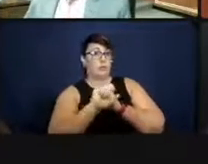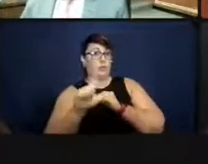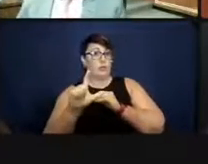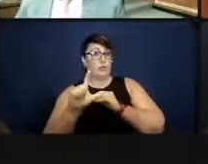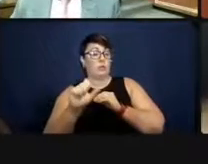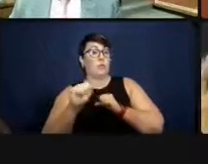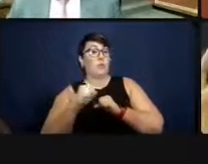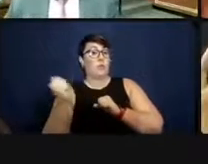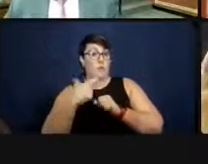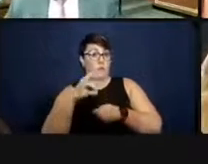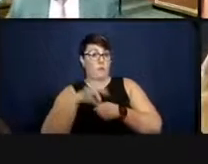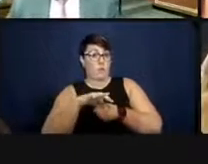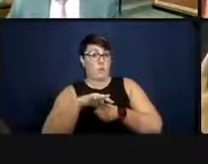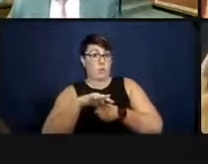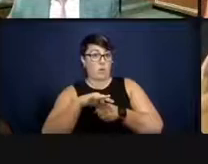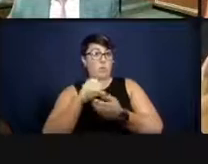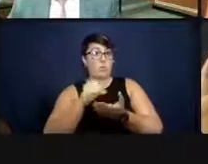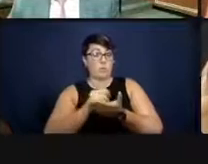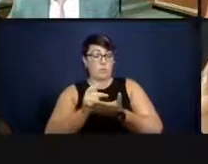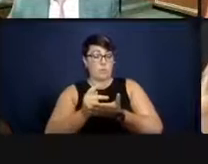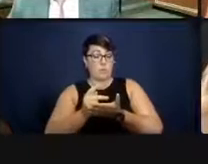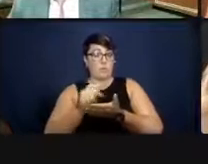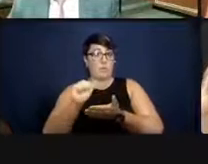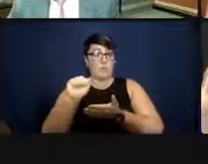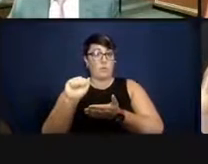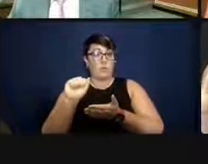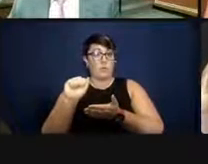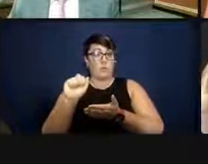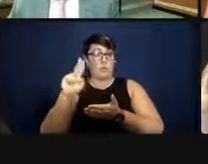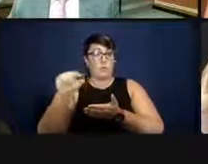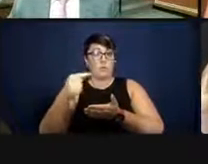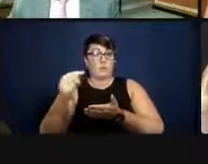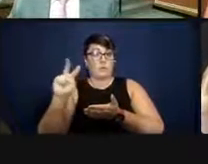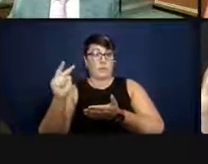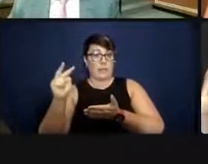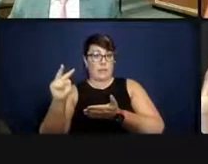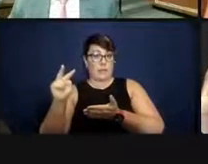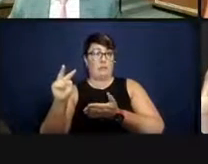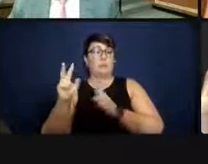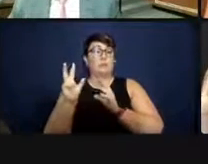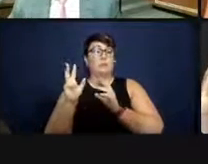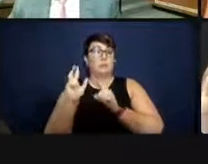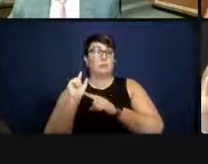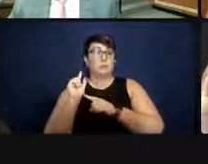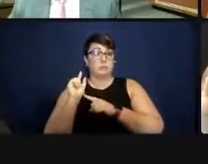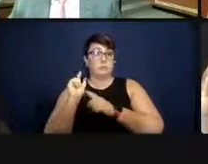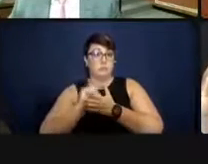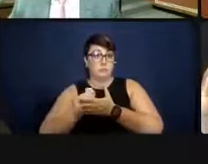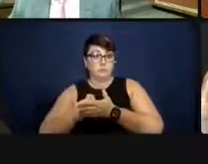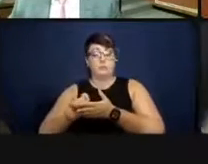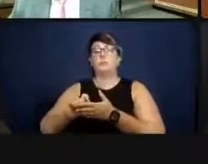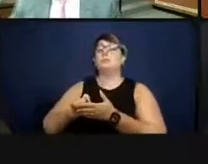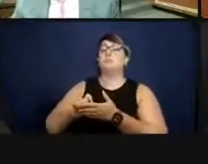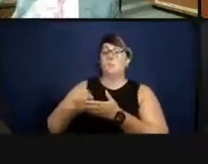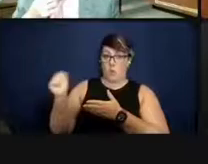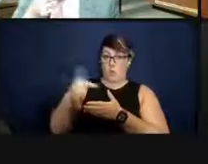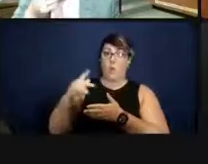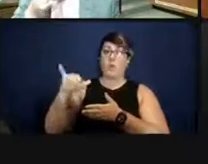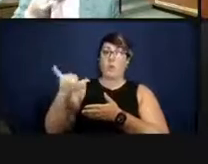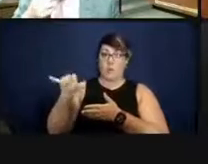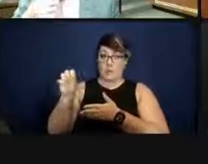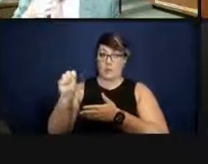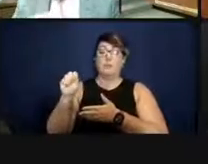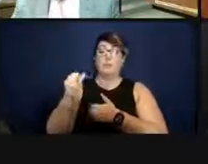تثنيه دكتور شول، كل الأشخاص الذين يوافقون على الموافقة على محضر الاجتماع 7 أغسطس ارفعوا أيديكم.